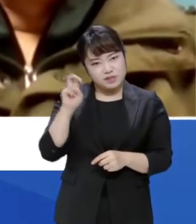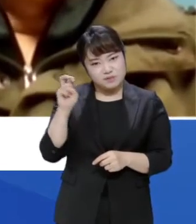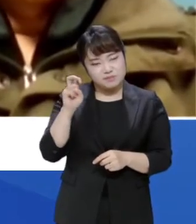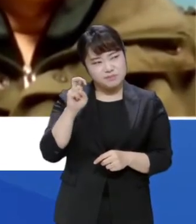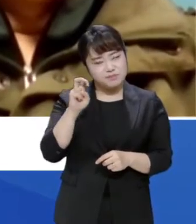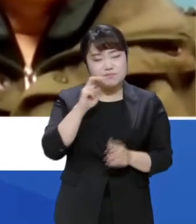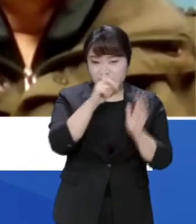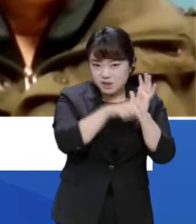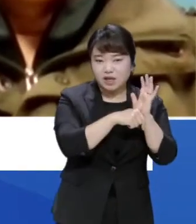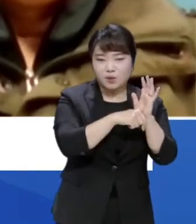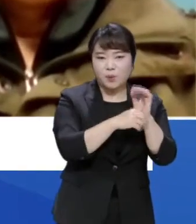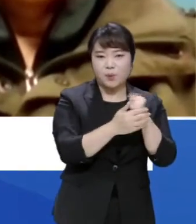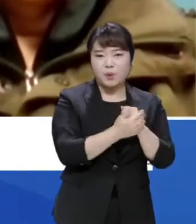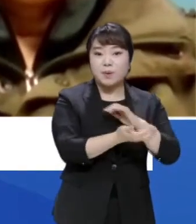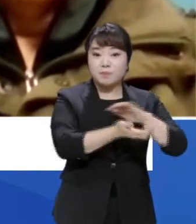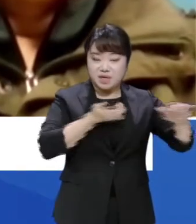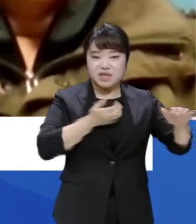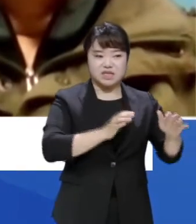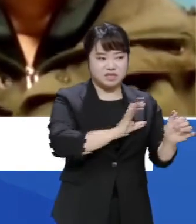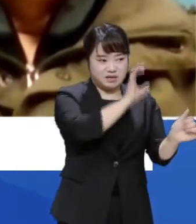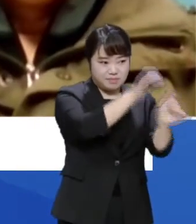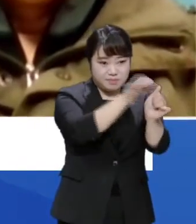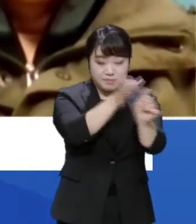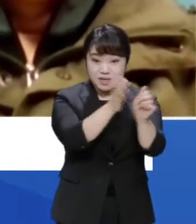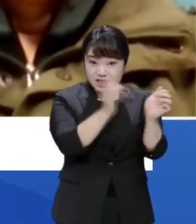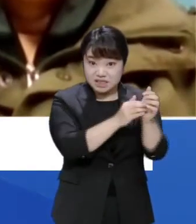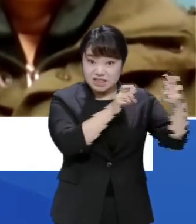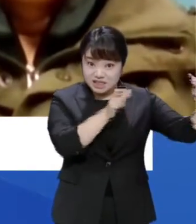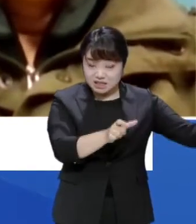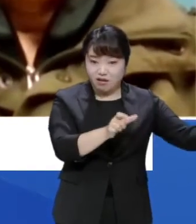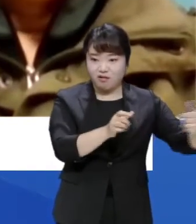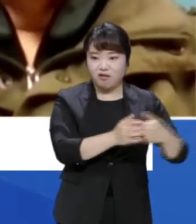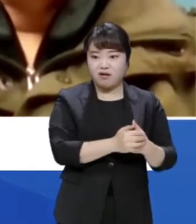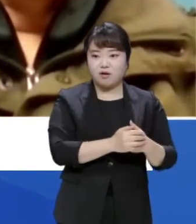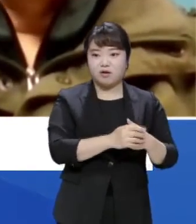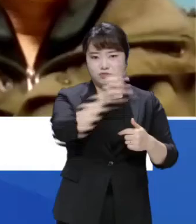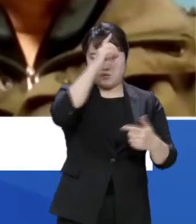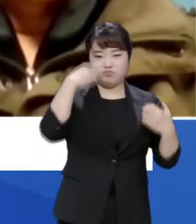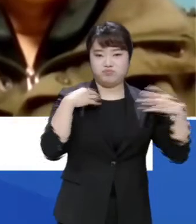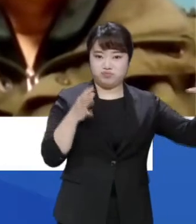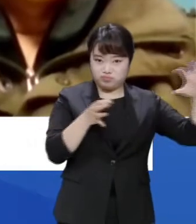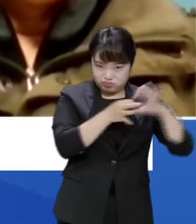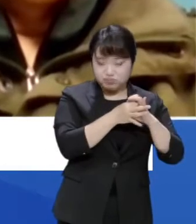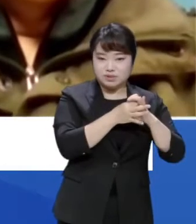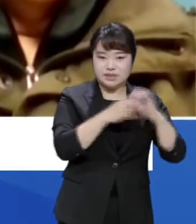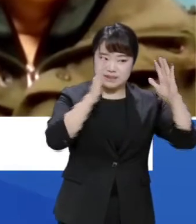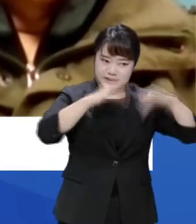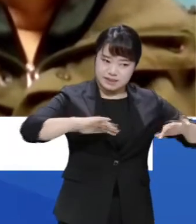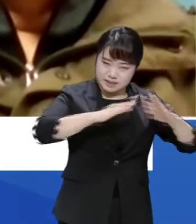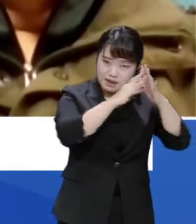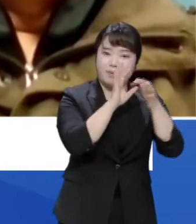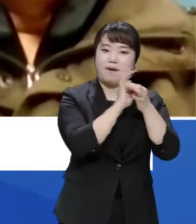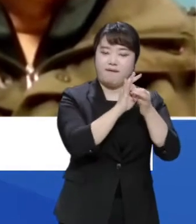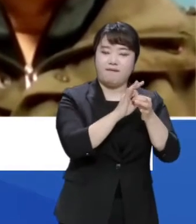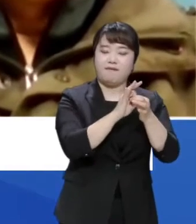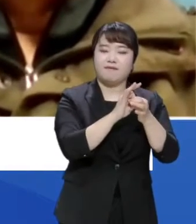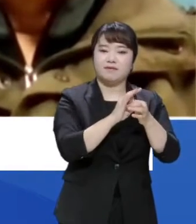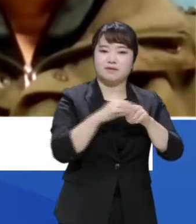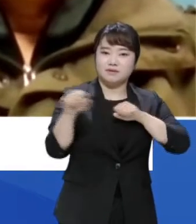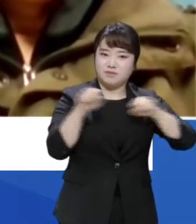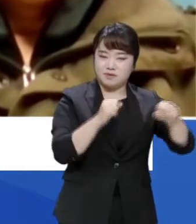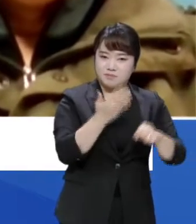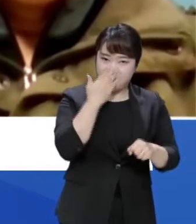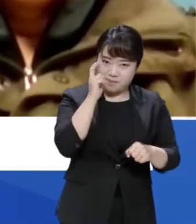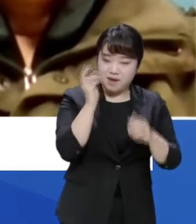2020년 초에도 미선정된 지역들에서 공공재개발 신청이 진행될 것 같습니다. 또한 또